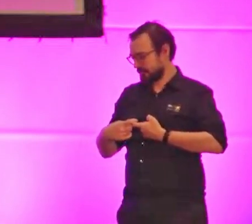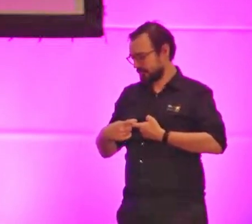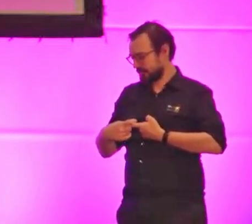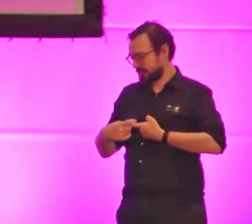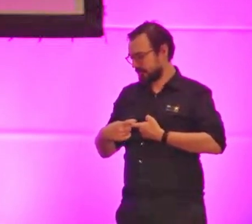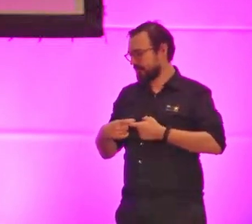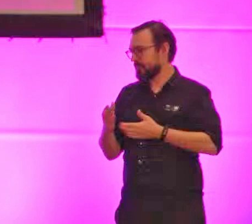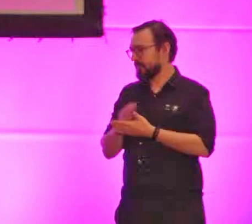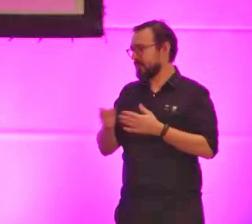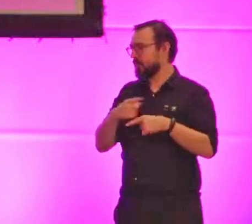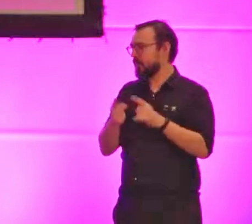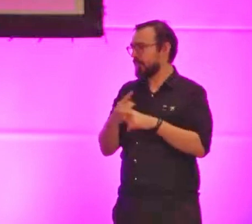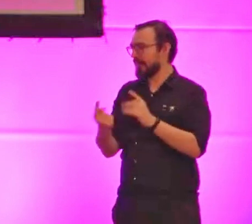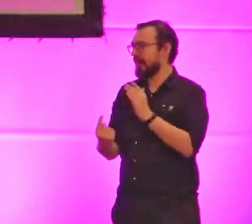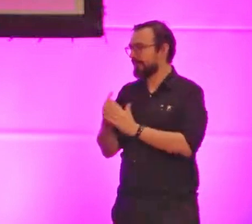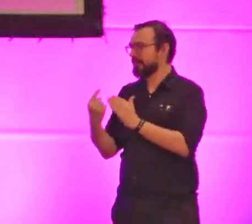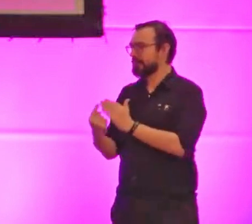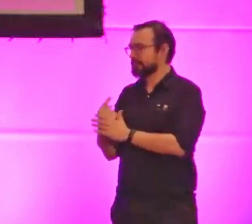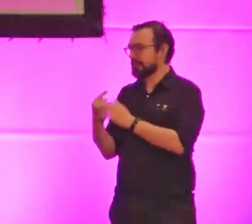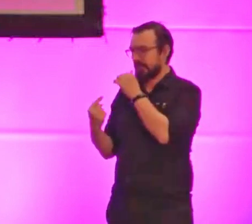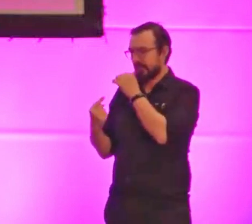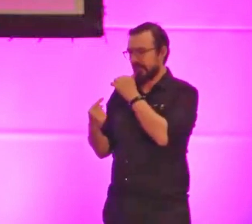de här händelserna och